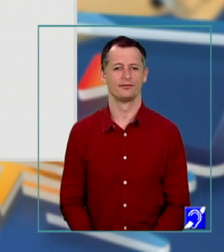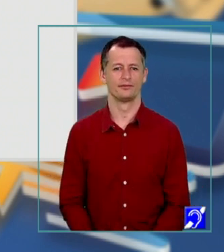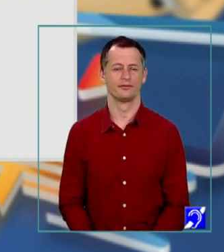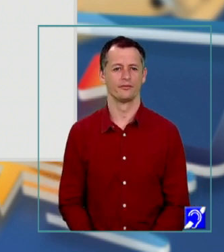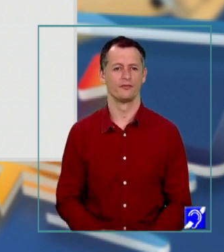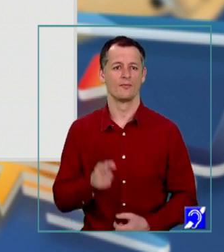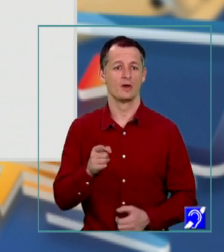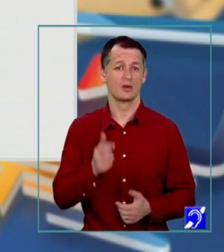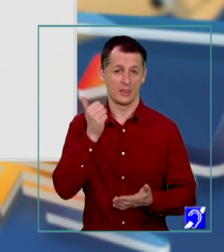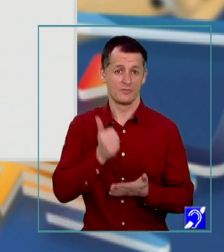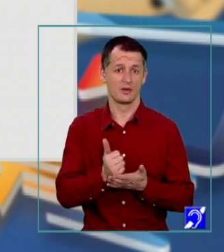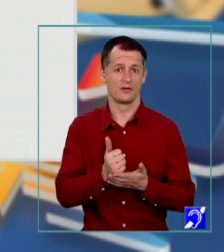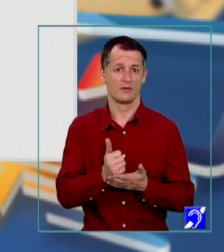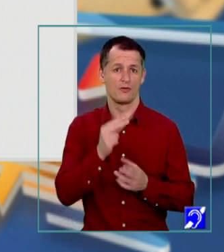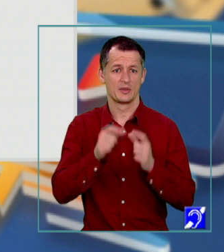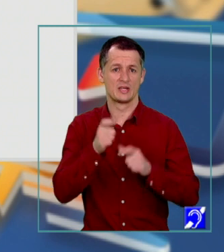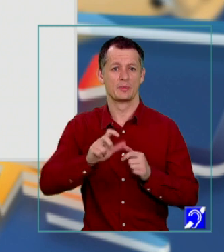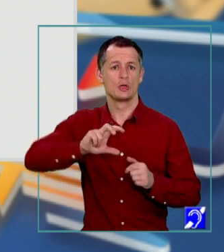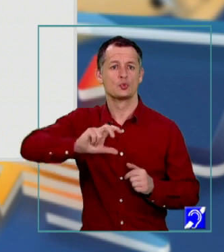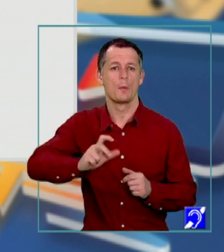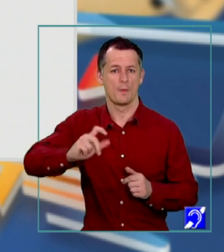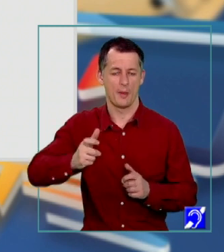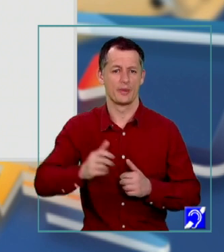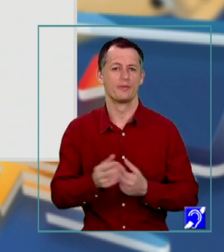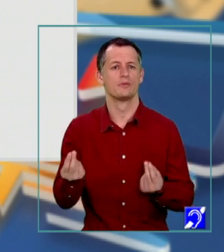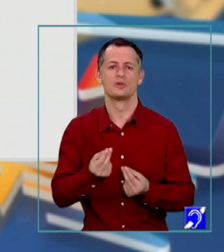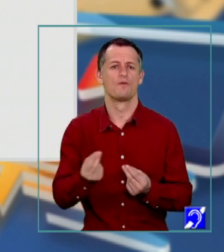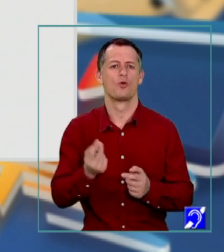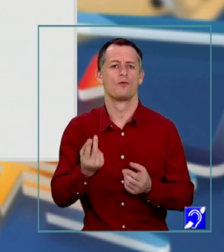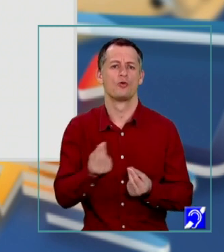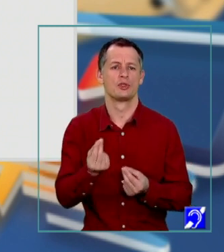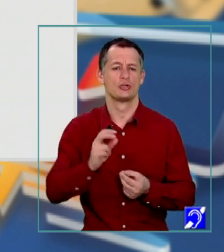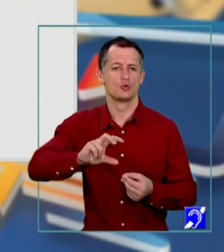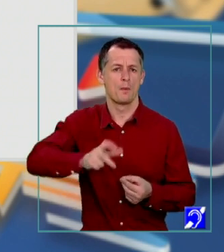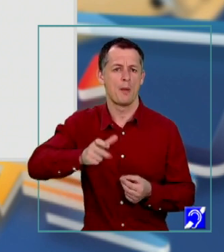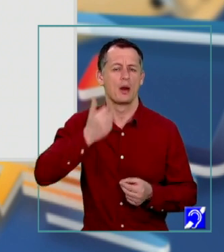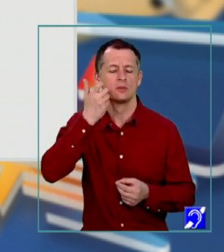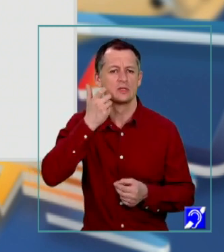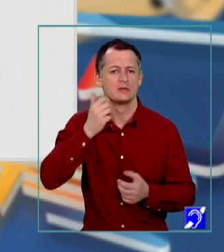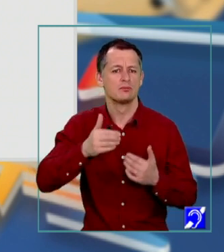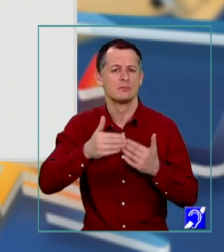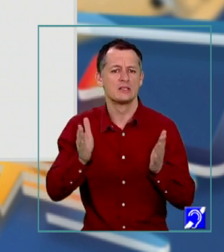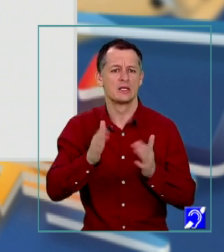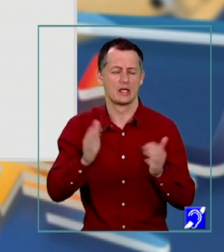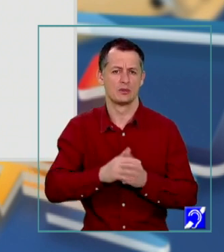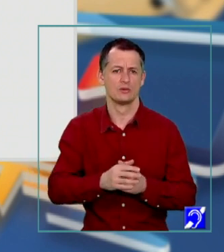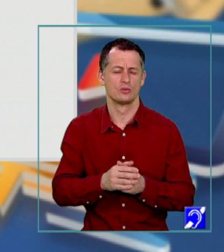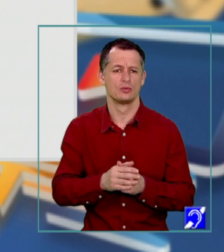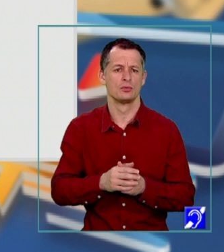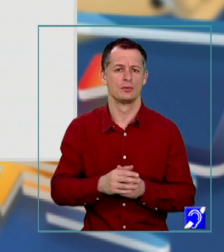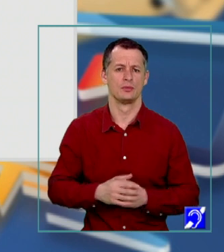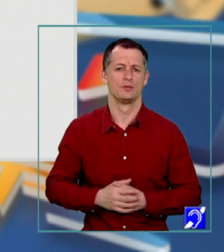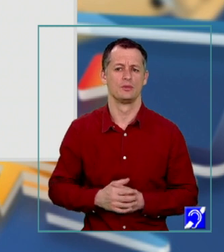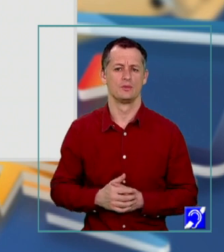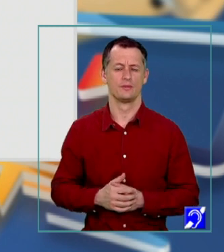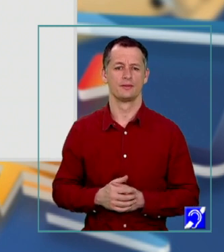la supapă. Ne punem întrebarea de ce se folosește supapa când se deschide. De ce se folosește supapa? Cu